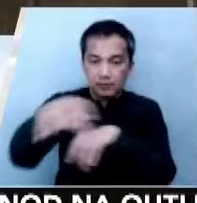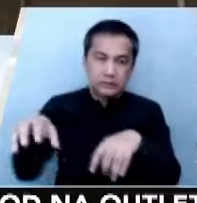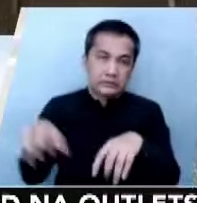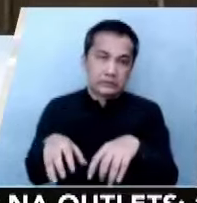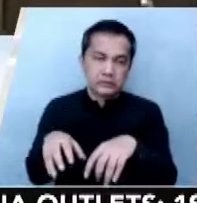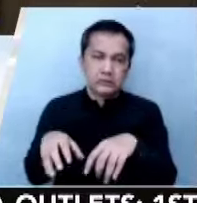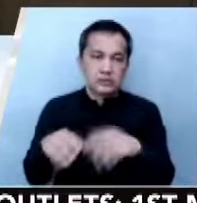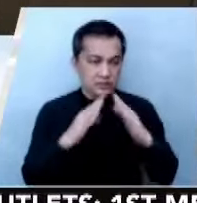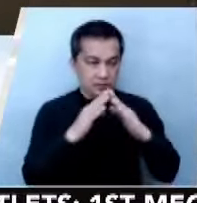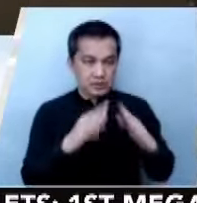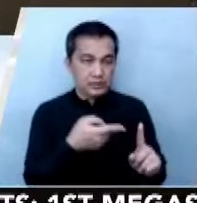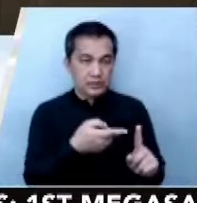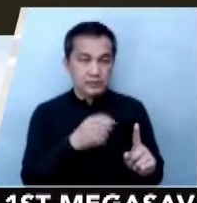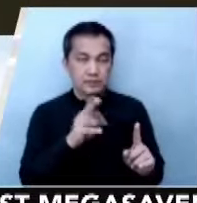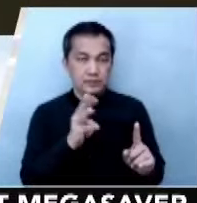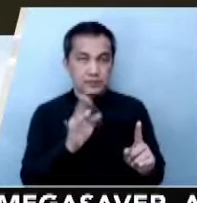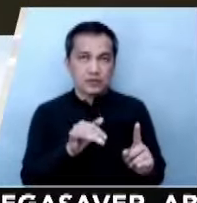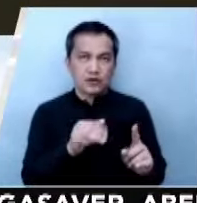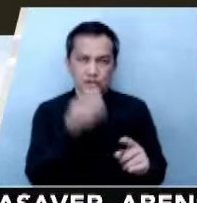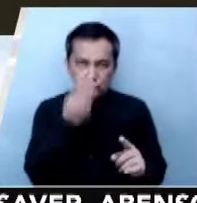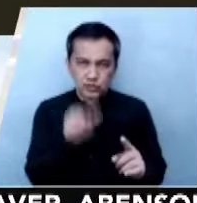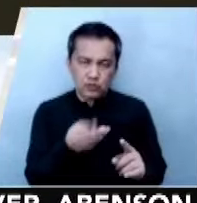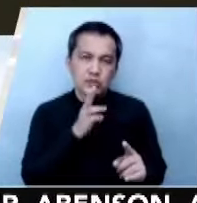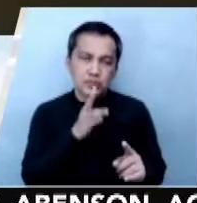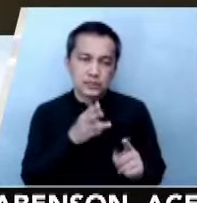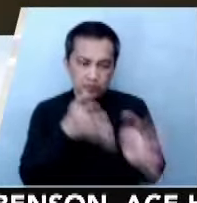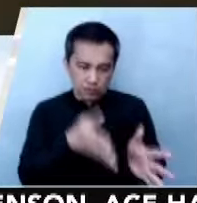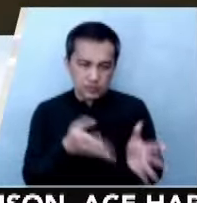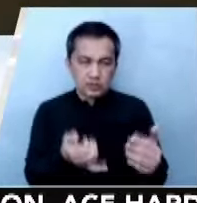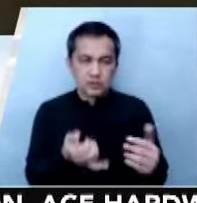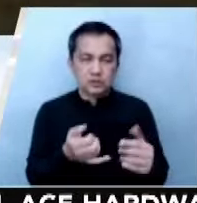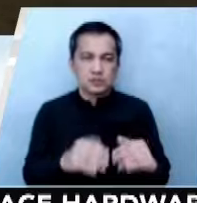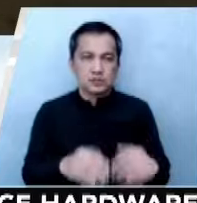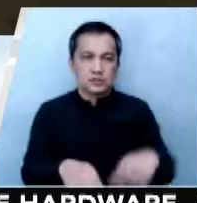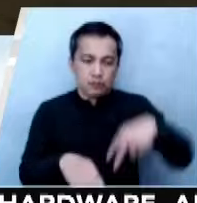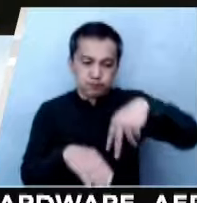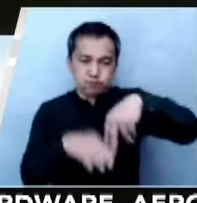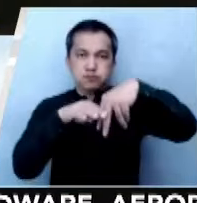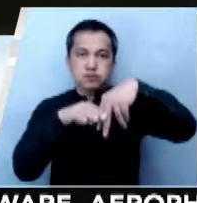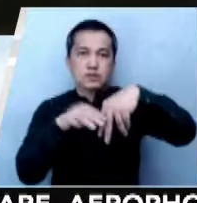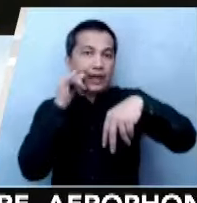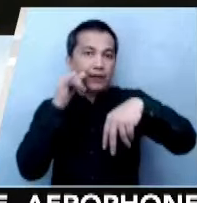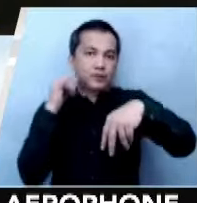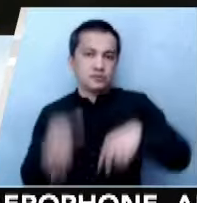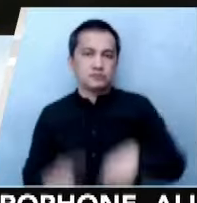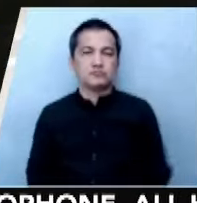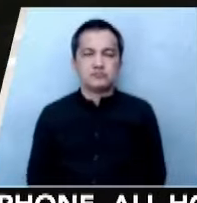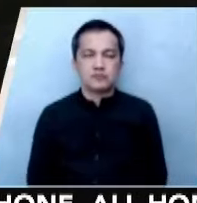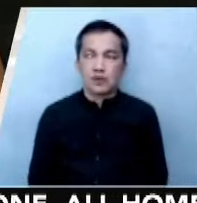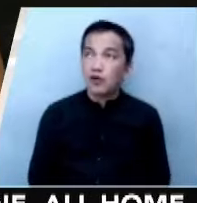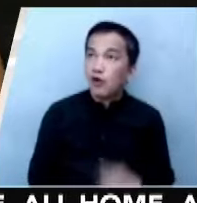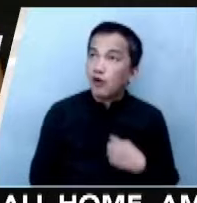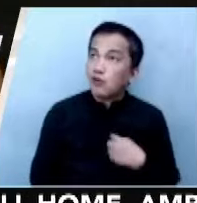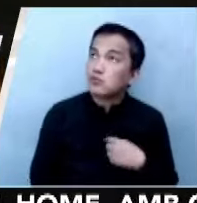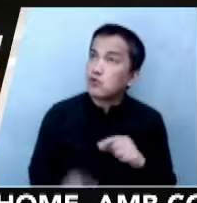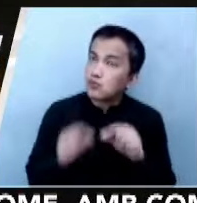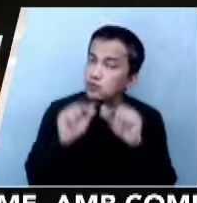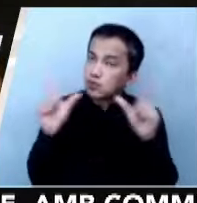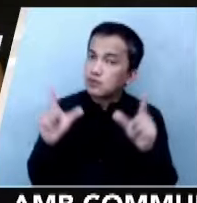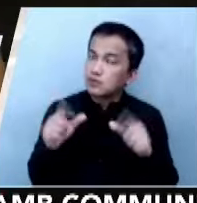Naremi, kaunting tubig na lang ang natitira ngayon mula sa abot tuhod na baha kahapon. Nagulat ako, saka natakot din